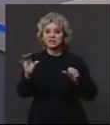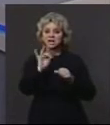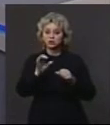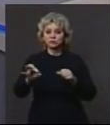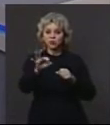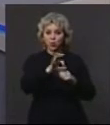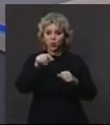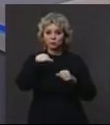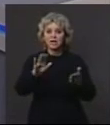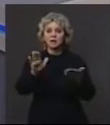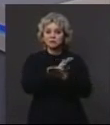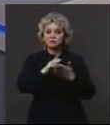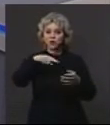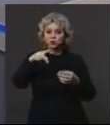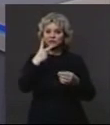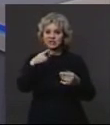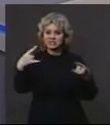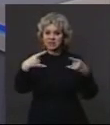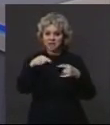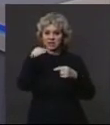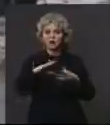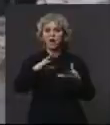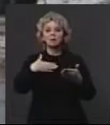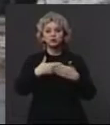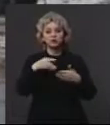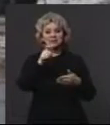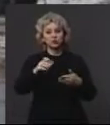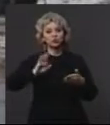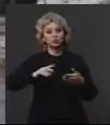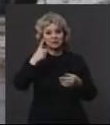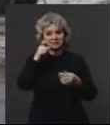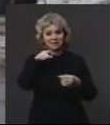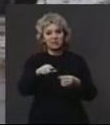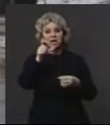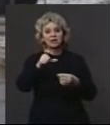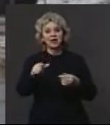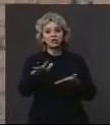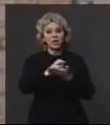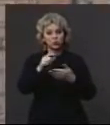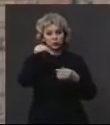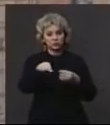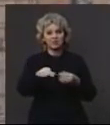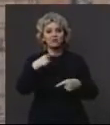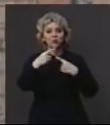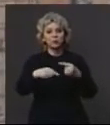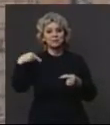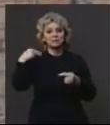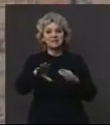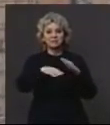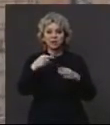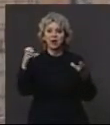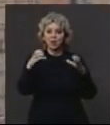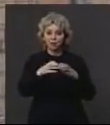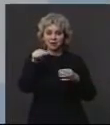Ростовской области. Бесплатный номер вы видите на экране. Общественники ждут сигналов граждан о нарушениях в ходе президентской